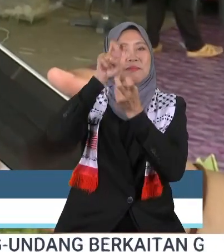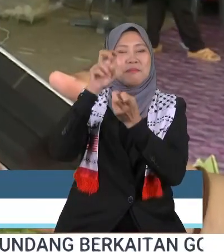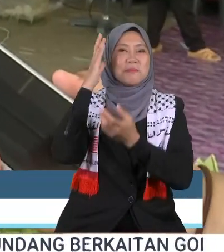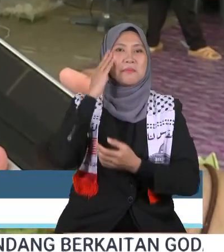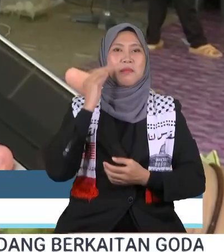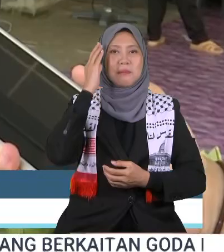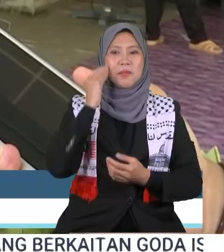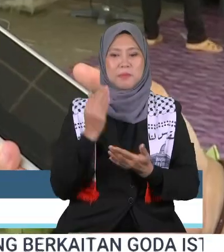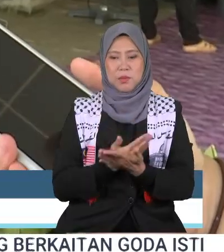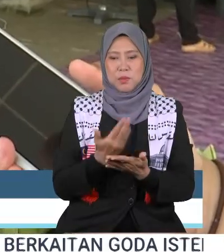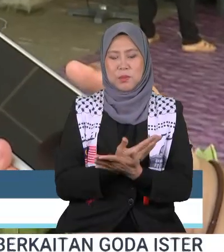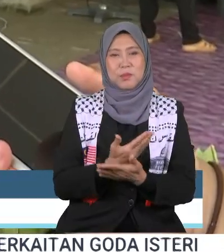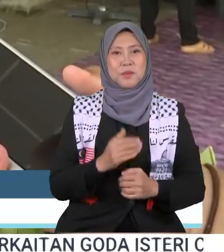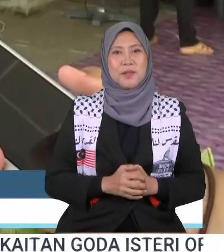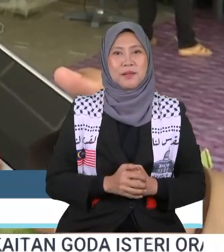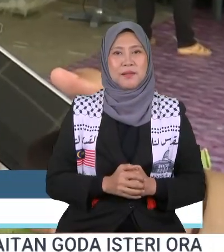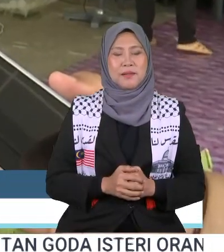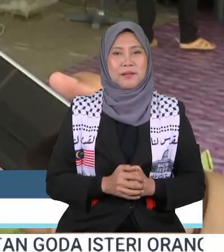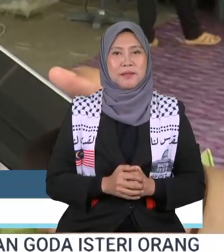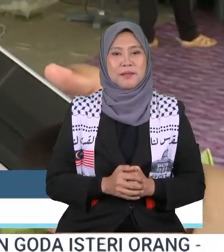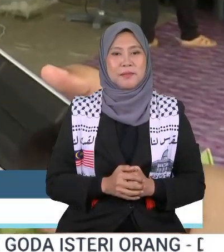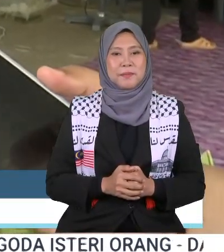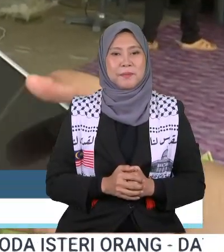Macam yang baru bagi kami